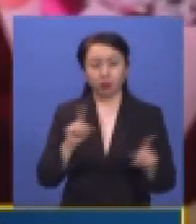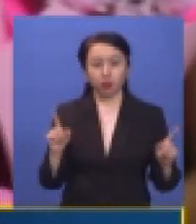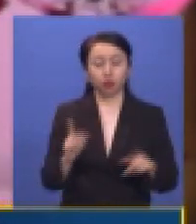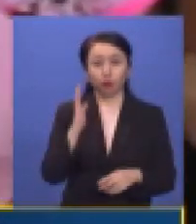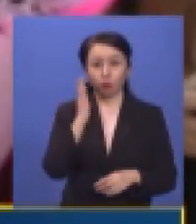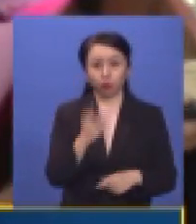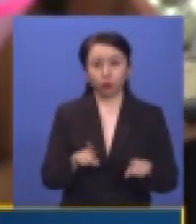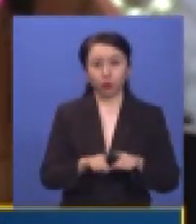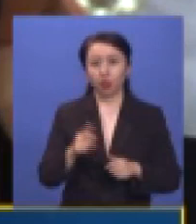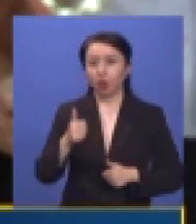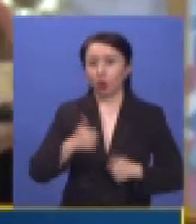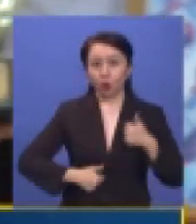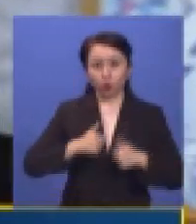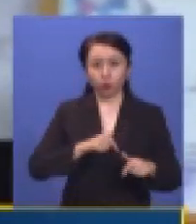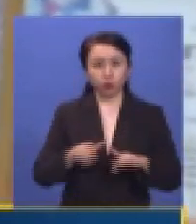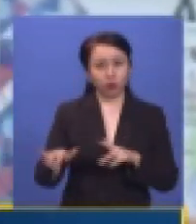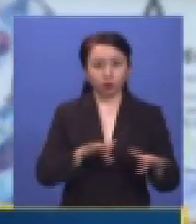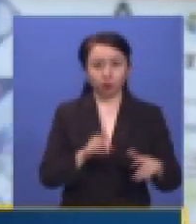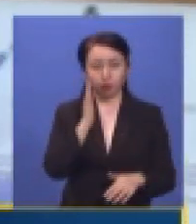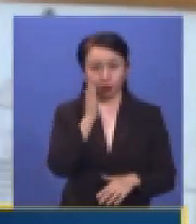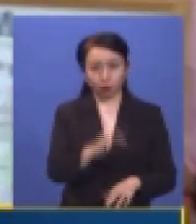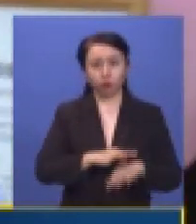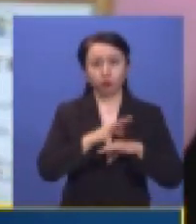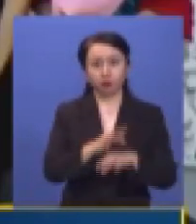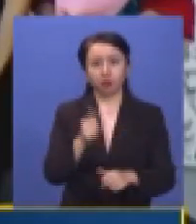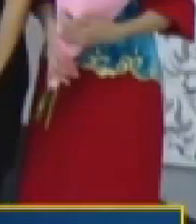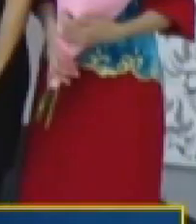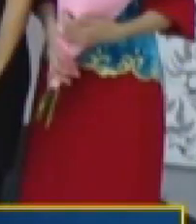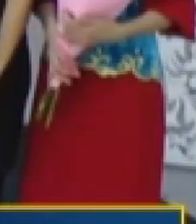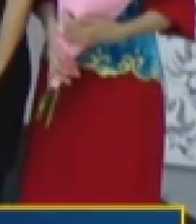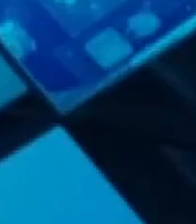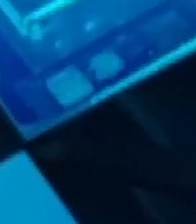впредь подобные конкурсы и мероприятия будут проводиться чаще.